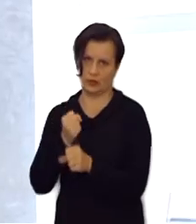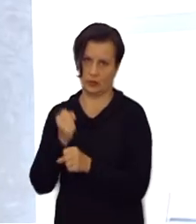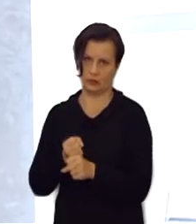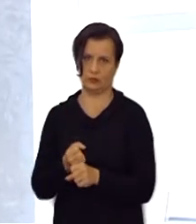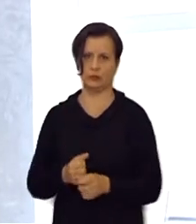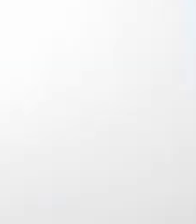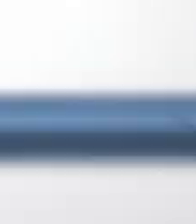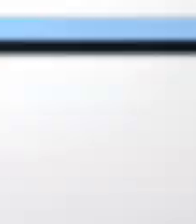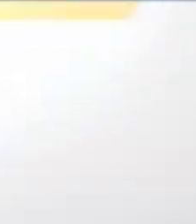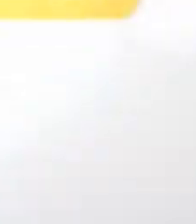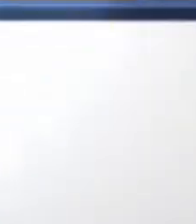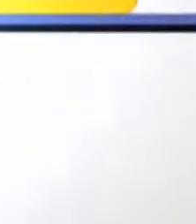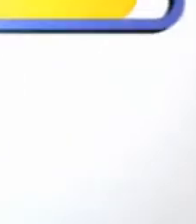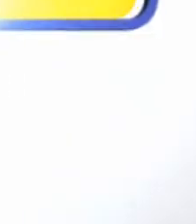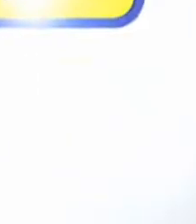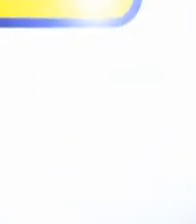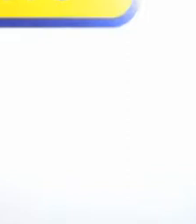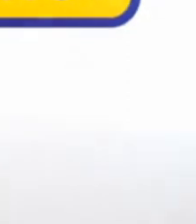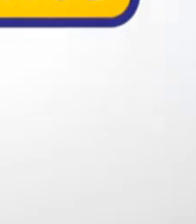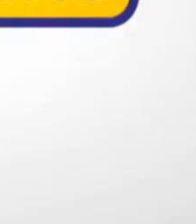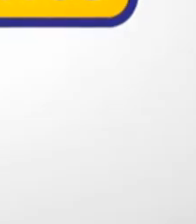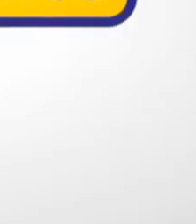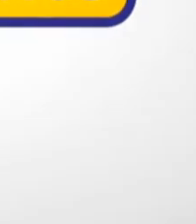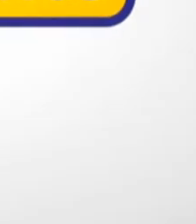kitus sunkesnius darbus.